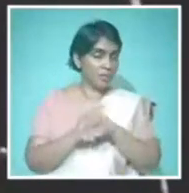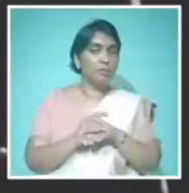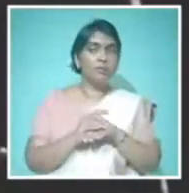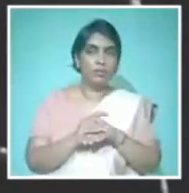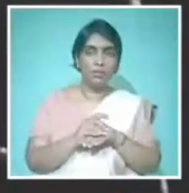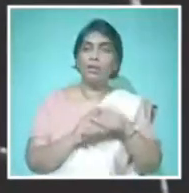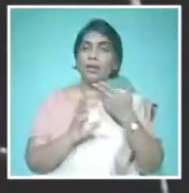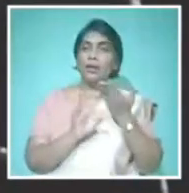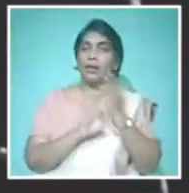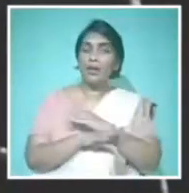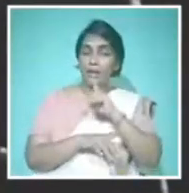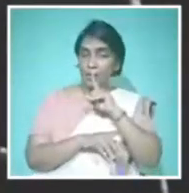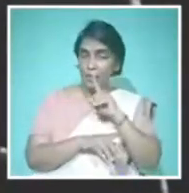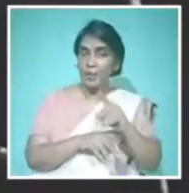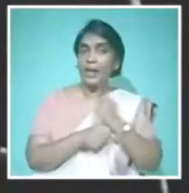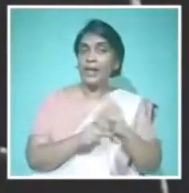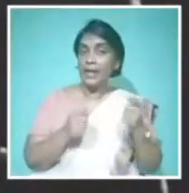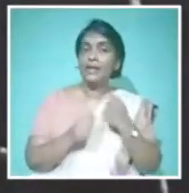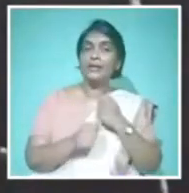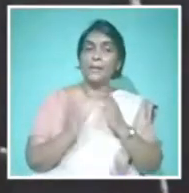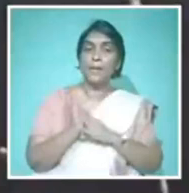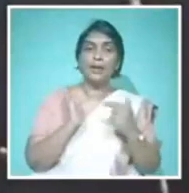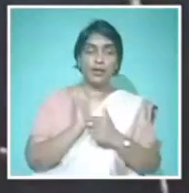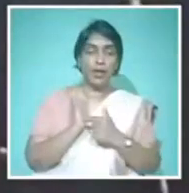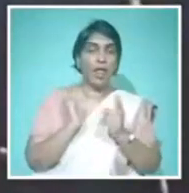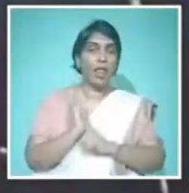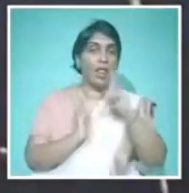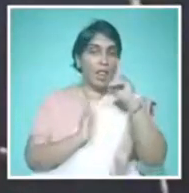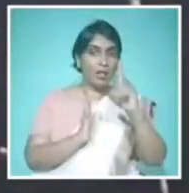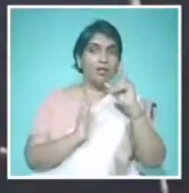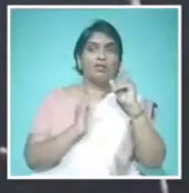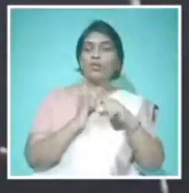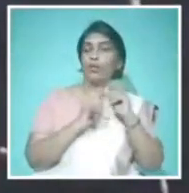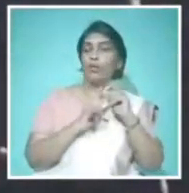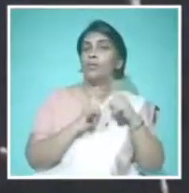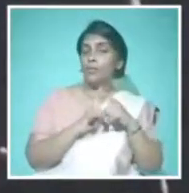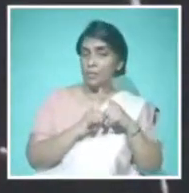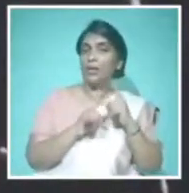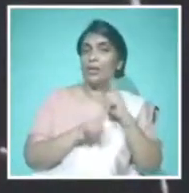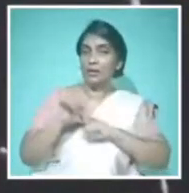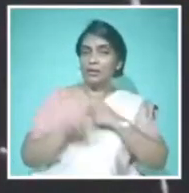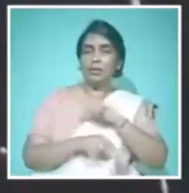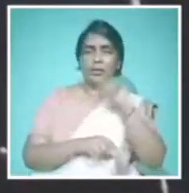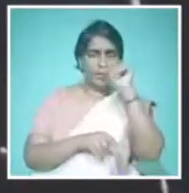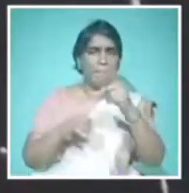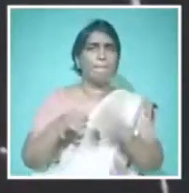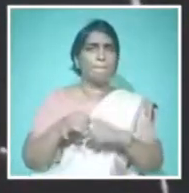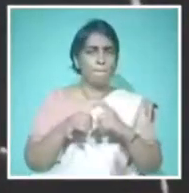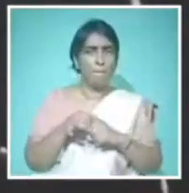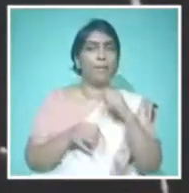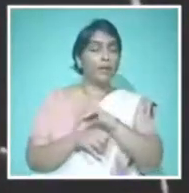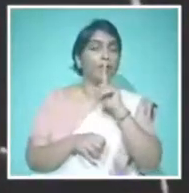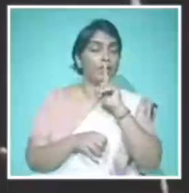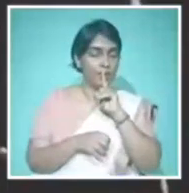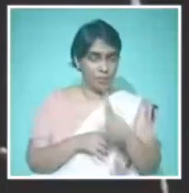temai, arman peraki gas metric ton laksa sambandh kooperasi mati bila, ilang ada usaha mangi tu mangi meten prasangka ra, itu mangi